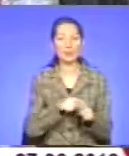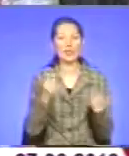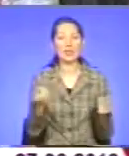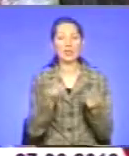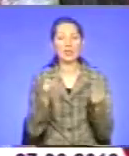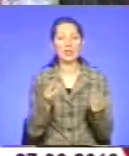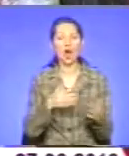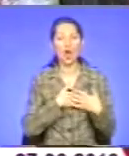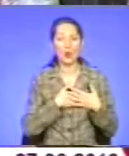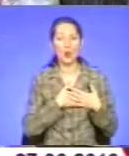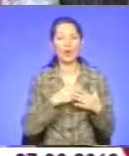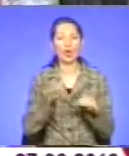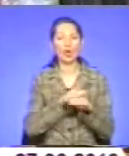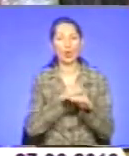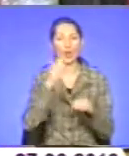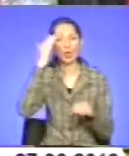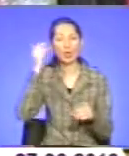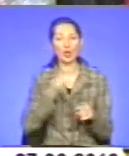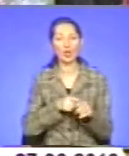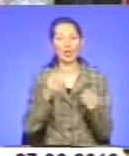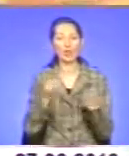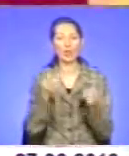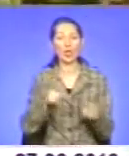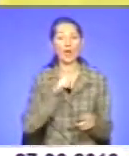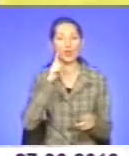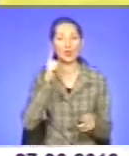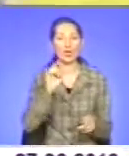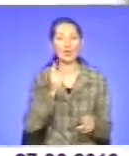таланту, які він запалює у юних дитячих душах.